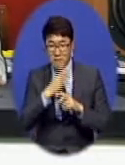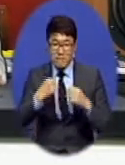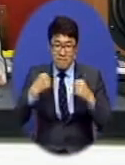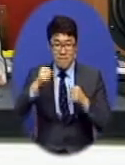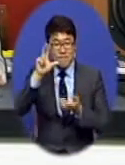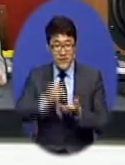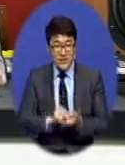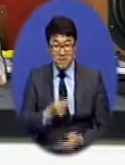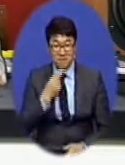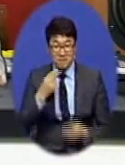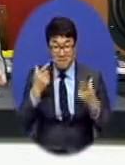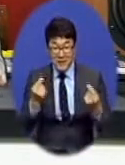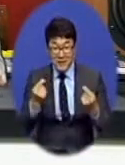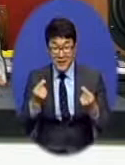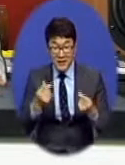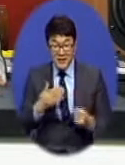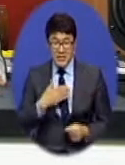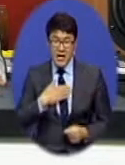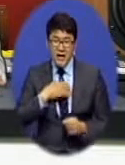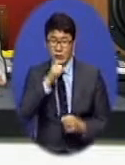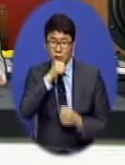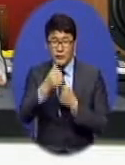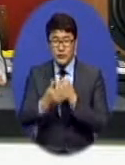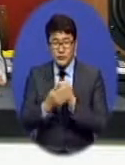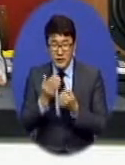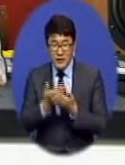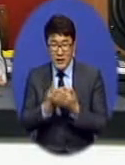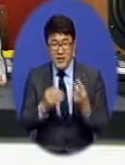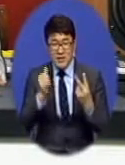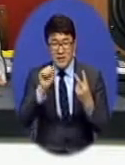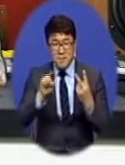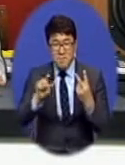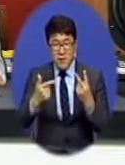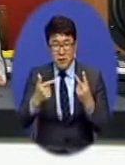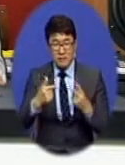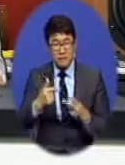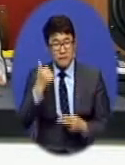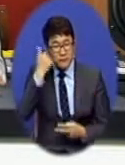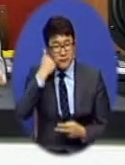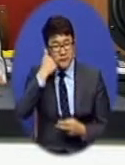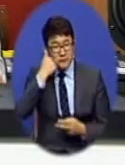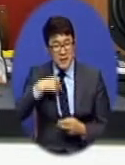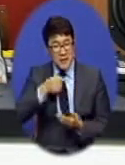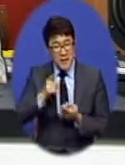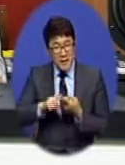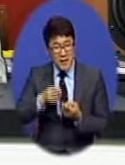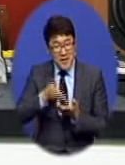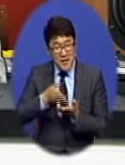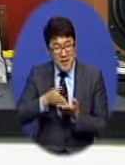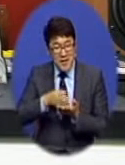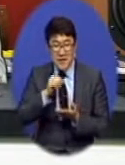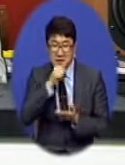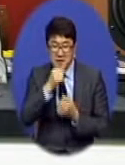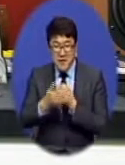같습니다. 네. 자, 오늘 자기소개 저 좀 뽑아주세요. 저는 기호 2번 최현주입니다. 저 노래 어떻게 어떻게